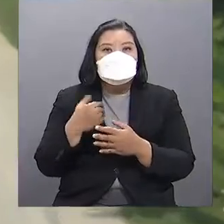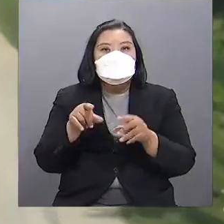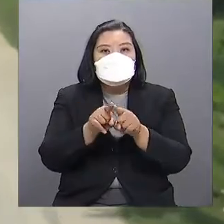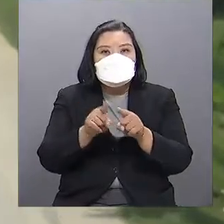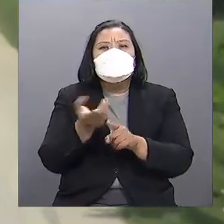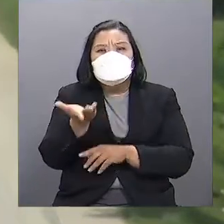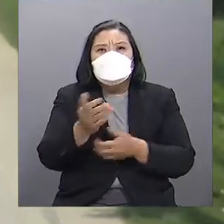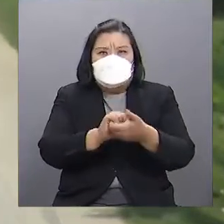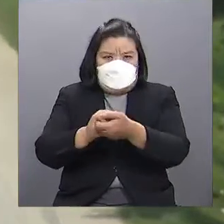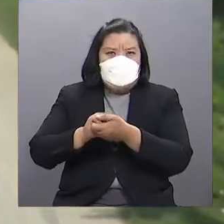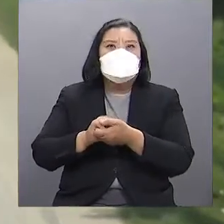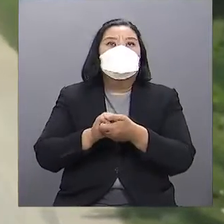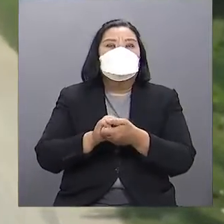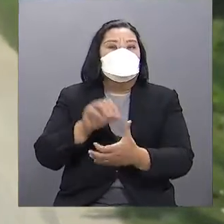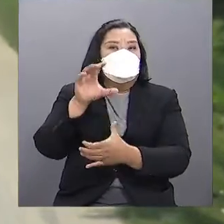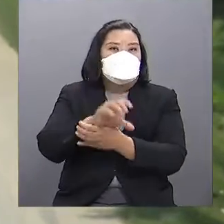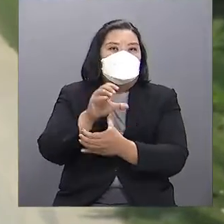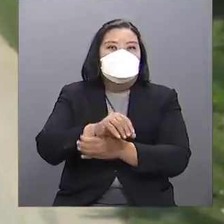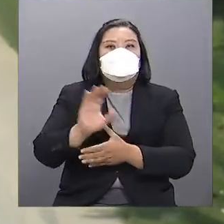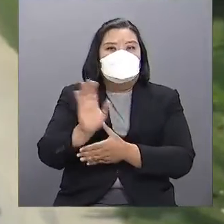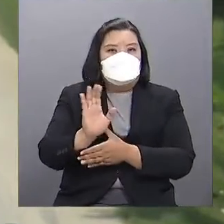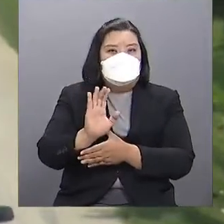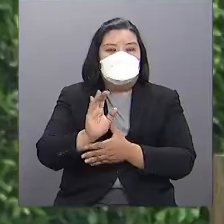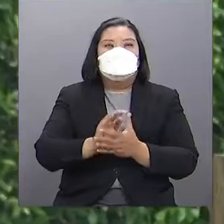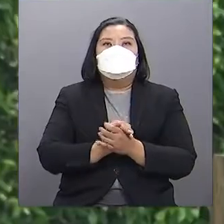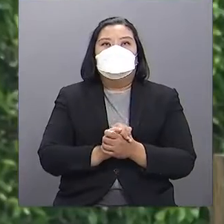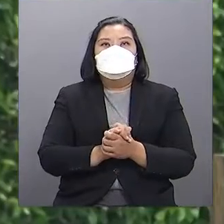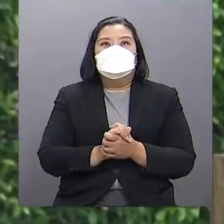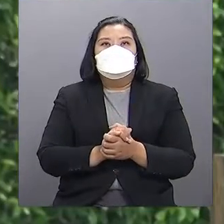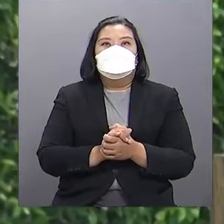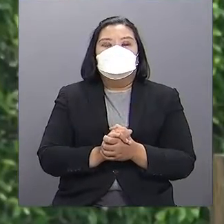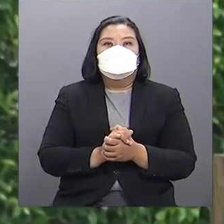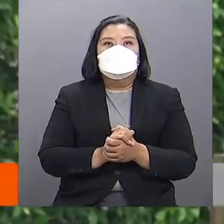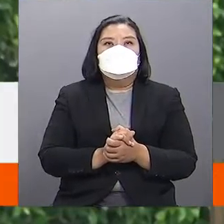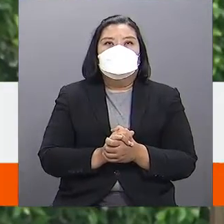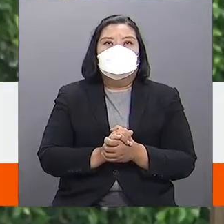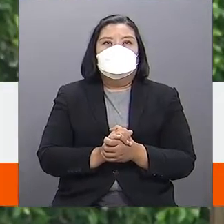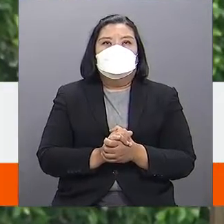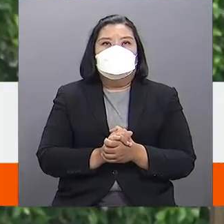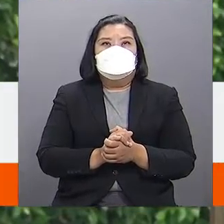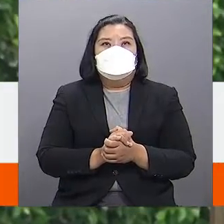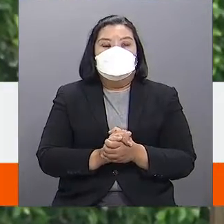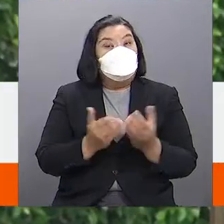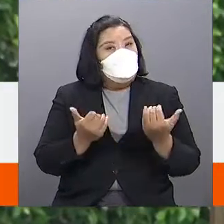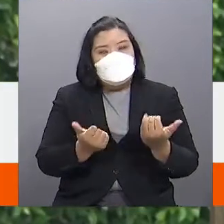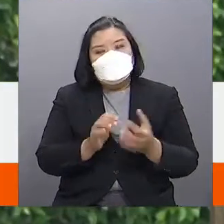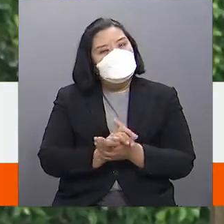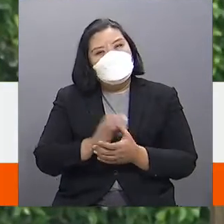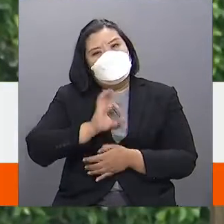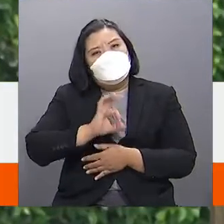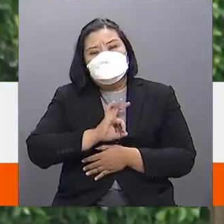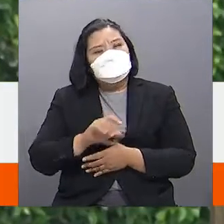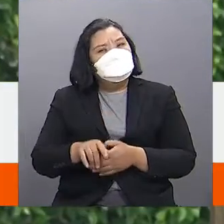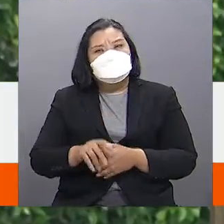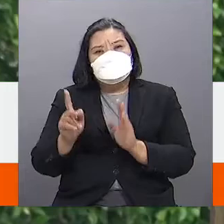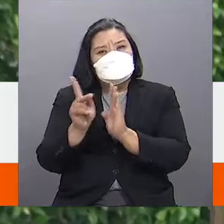ม่ใช่การบังคับใช้กฎหมายค่ะ ครั้งนี้ผมว่าหย่อนยานที่สุดแล้วมันอาจเกิดจ